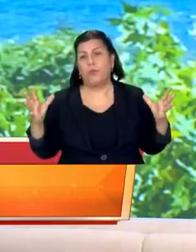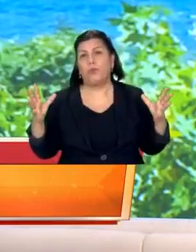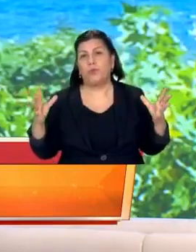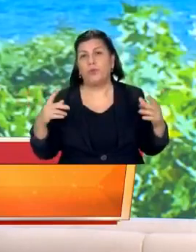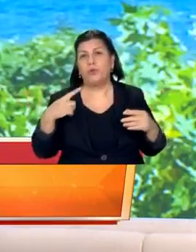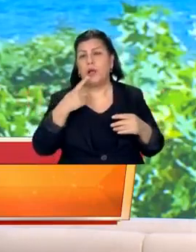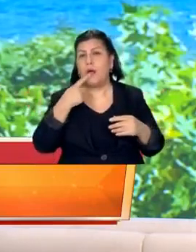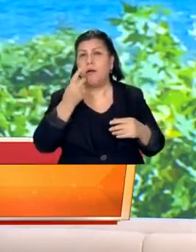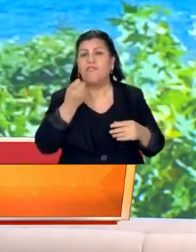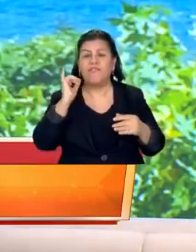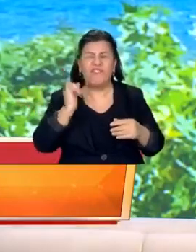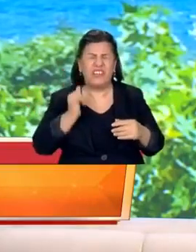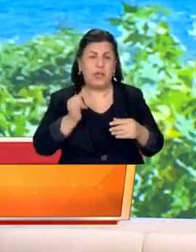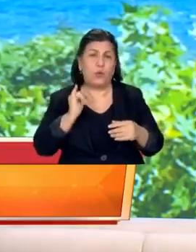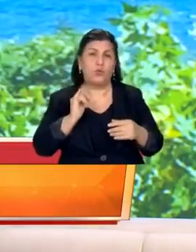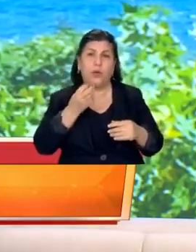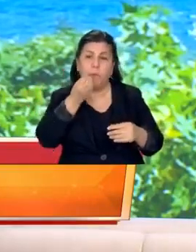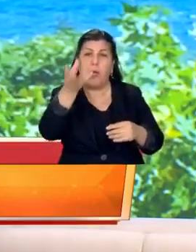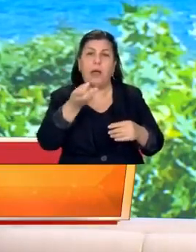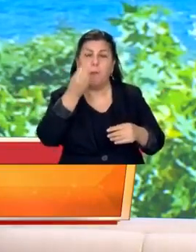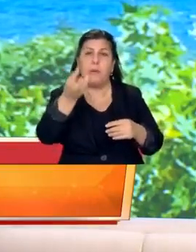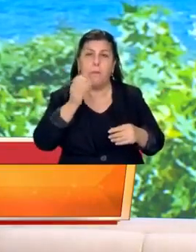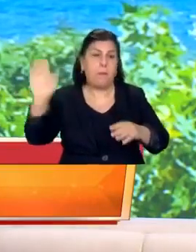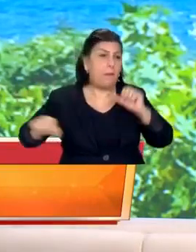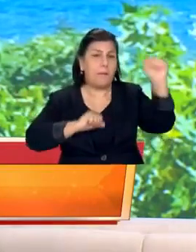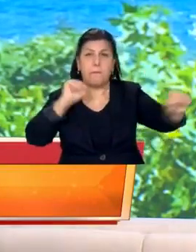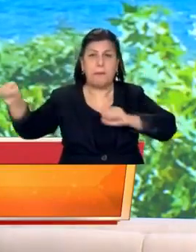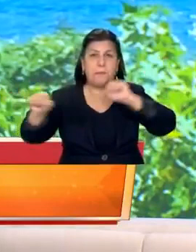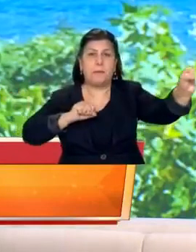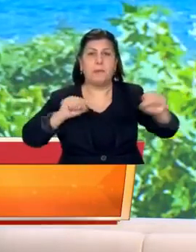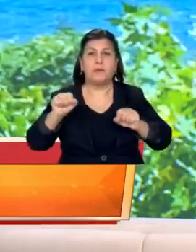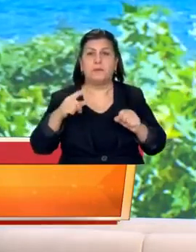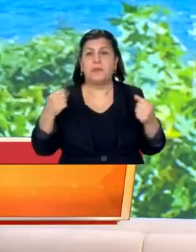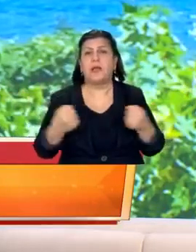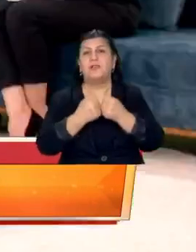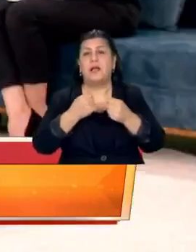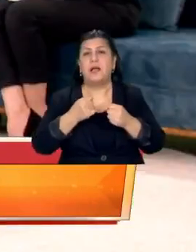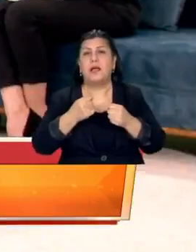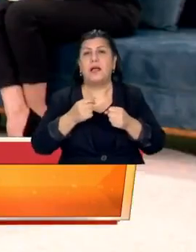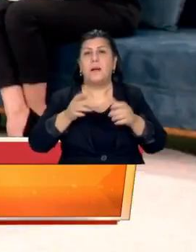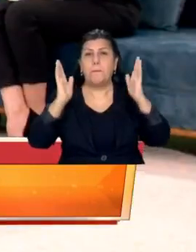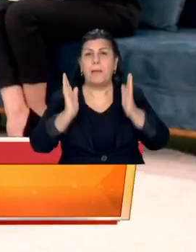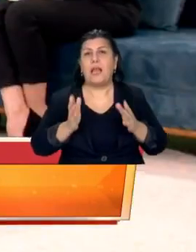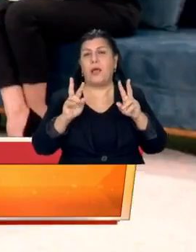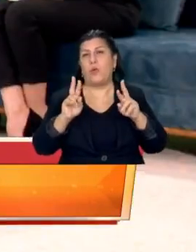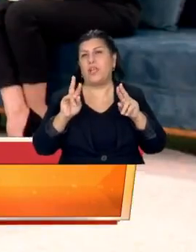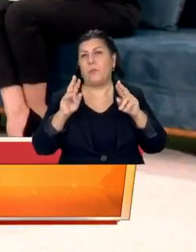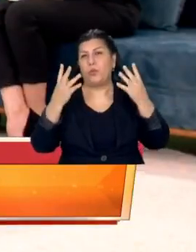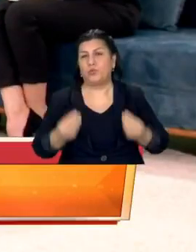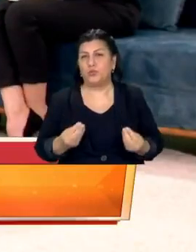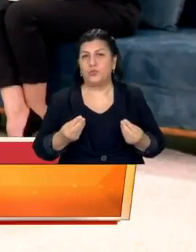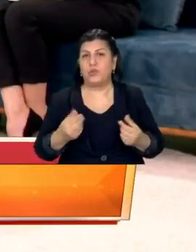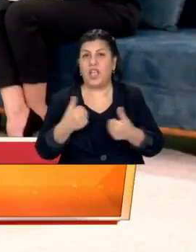ihtimalle ağzından falan şeyler çıkacak elinde oraya buraya çarpıp bir şey kaza bela olacak Bak